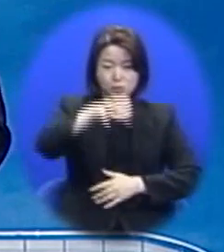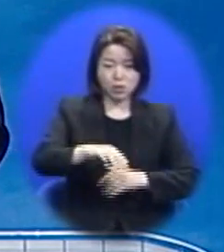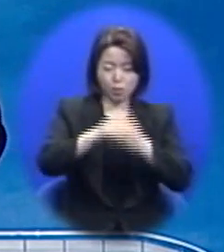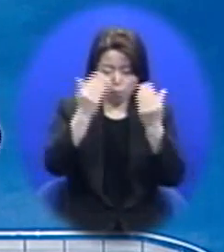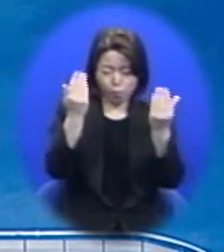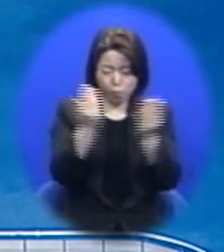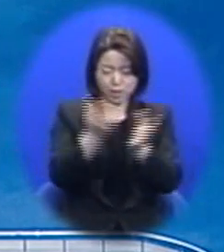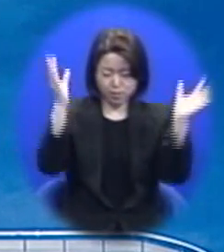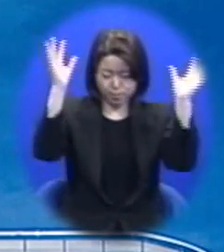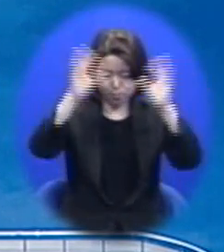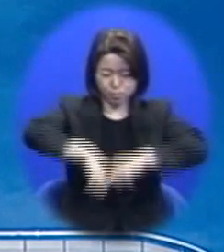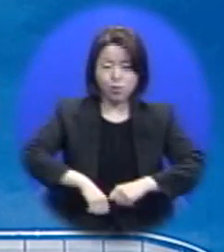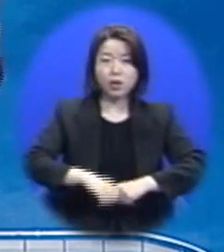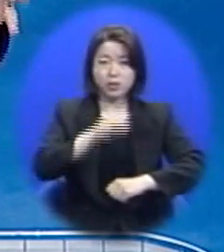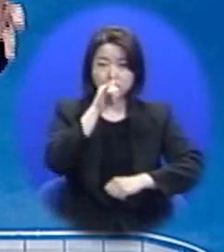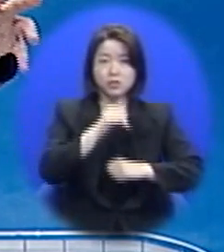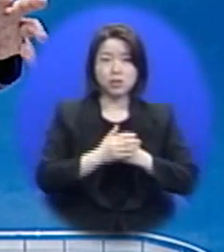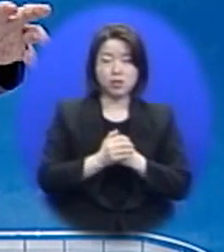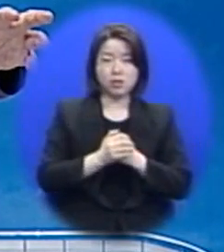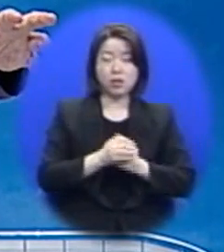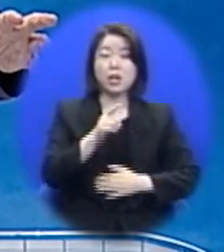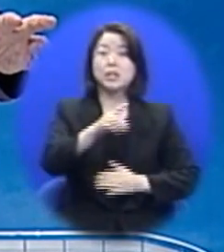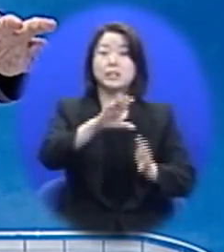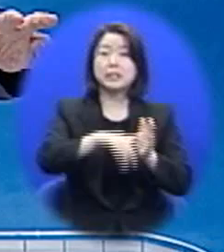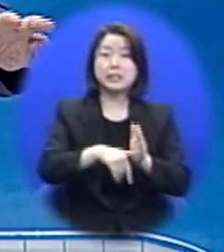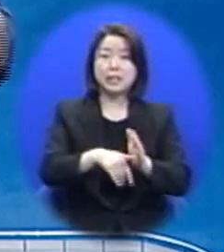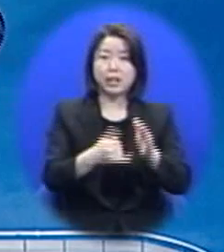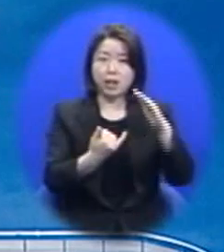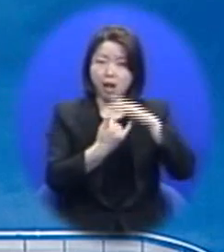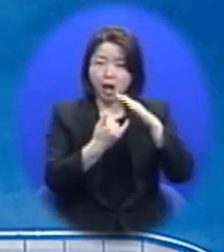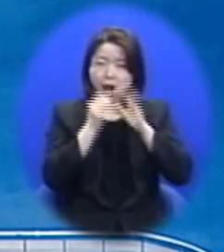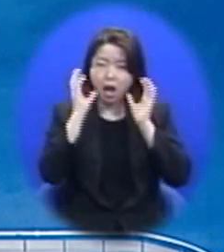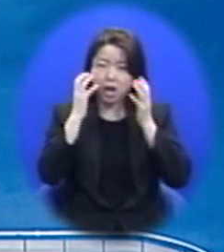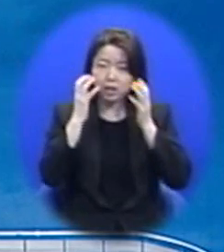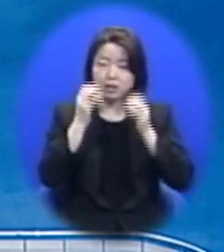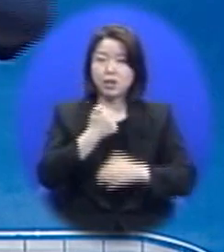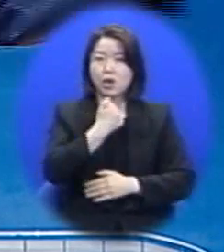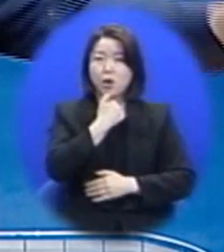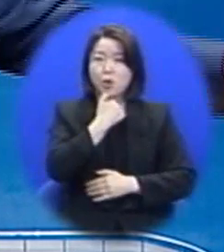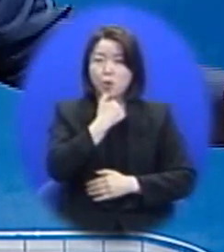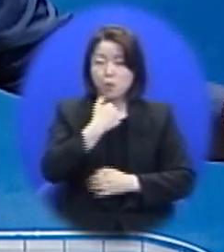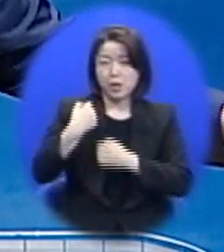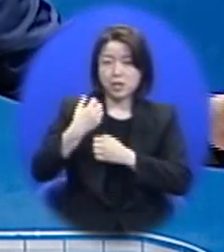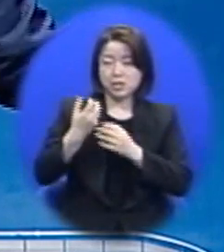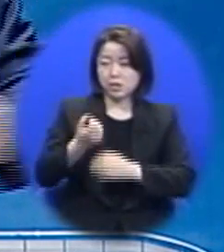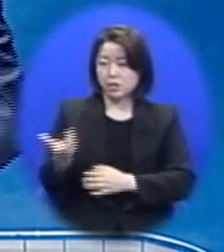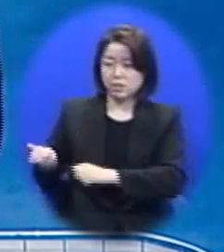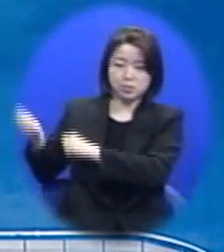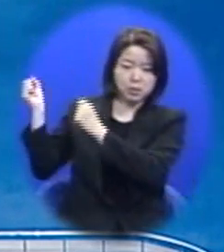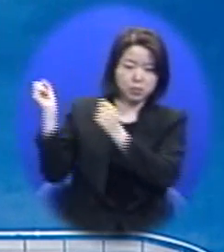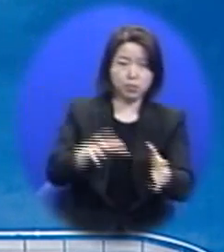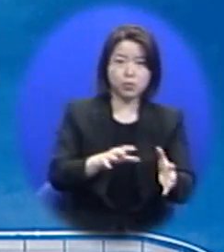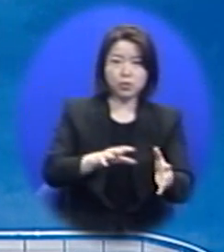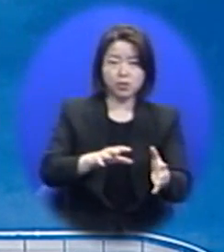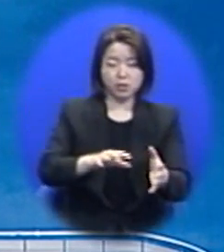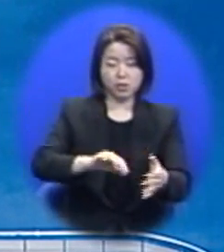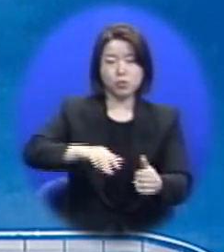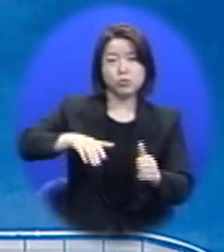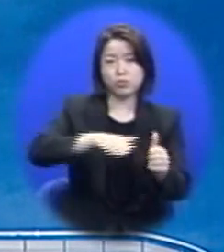무너집니다. 그 당시 때 어린 아기는 로마 군인들이 집어서 땅바닥에 내 동댕이 쳐서